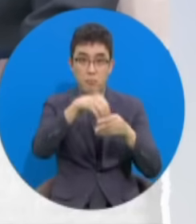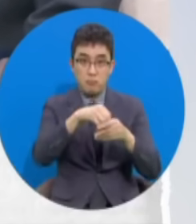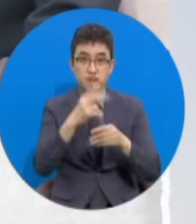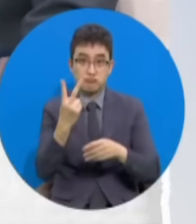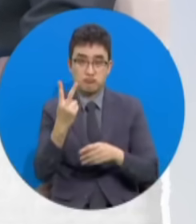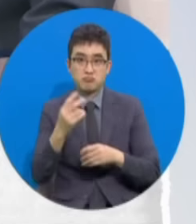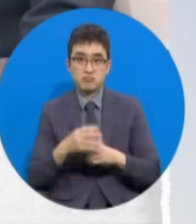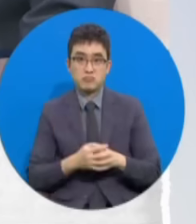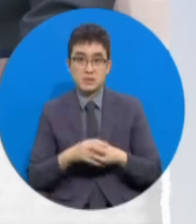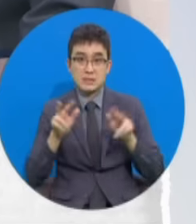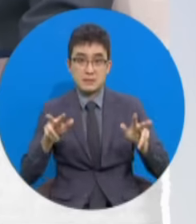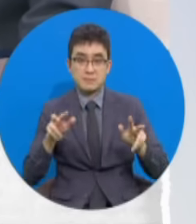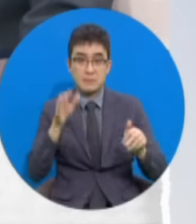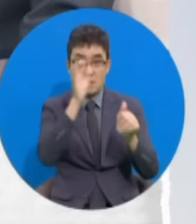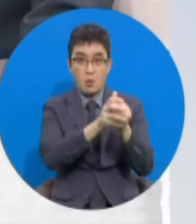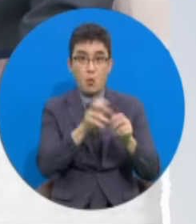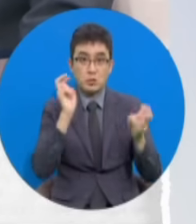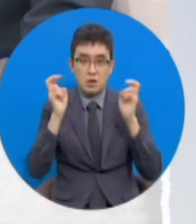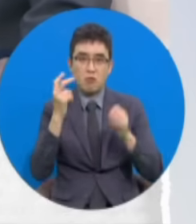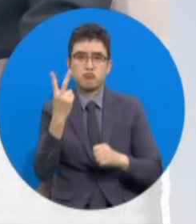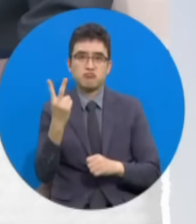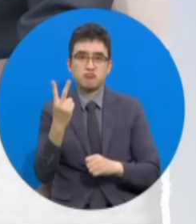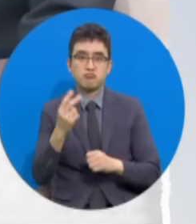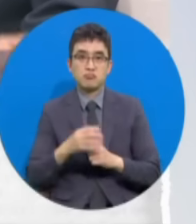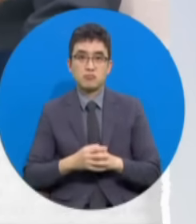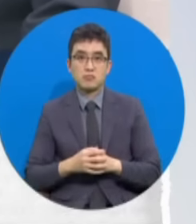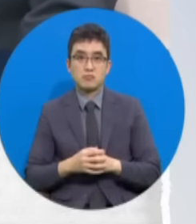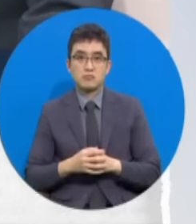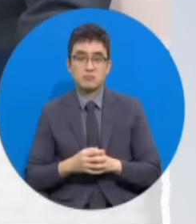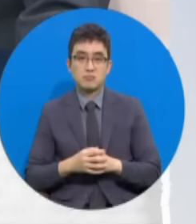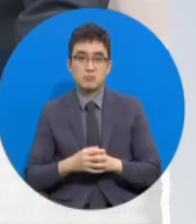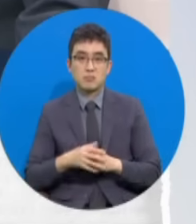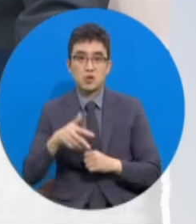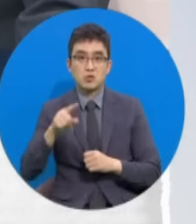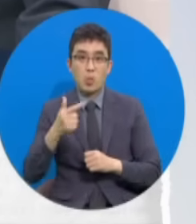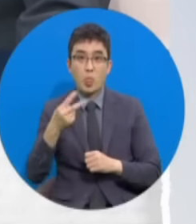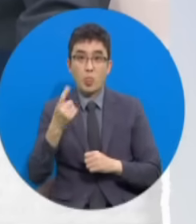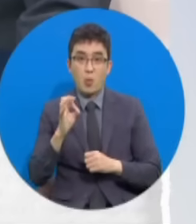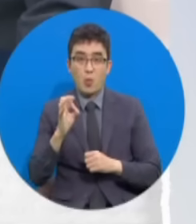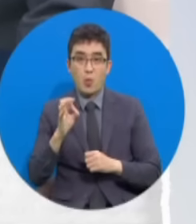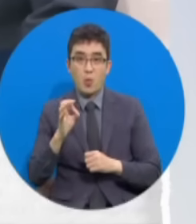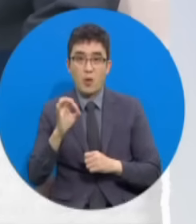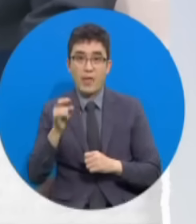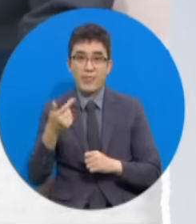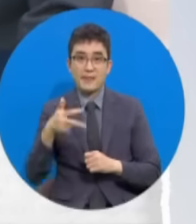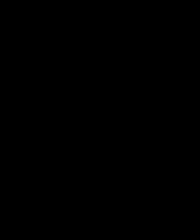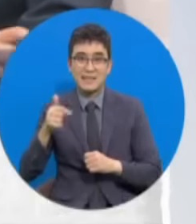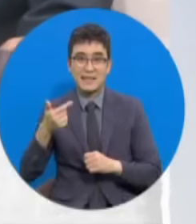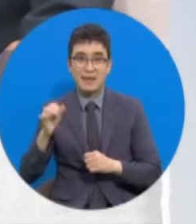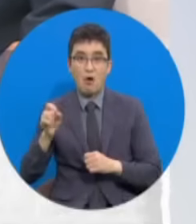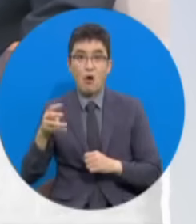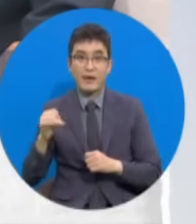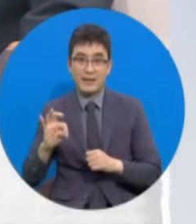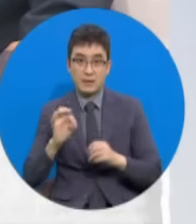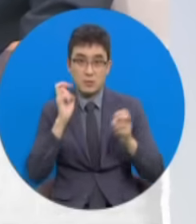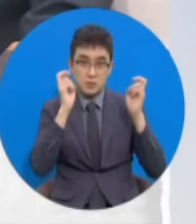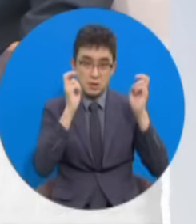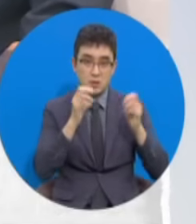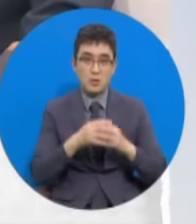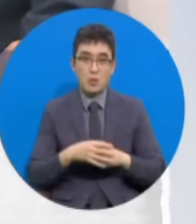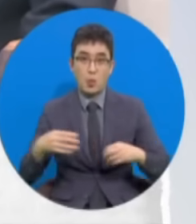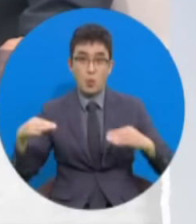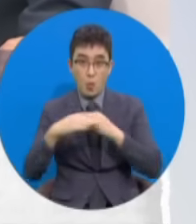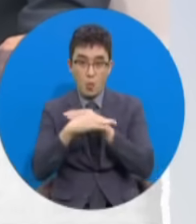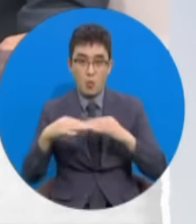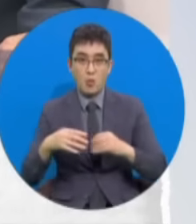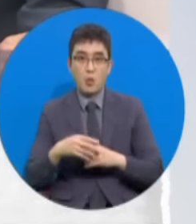용역 회사가 두 군데 있습니다. 교통 기술사는 경동 엔지니어링이 했고 도로 기술사 부분은